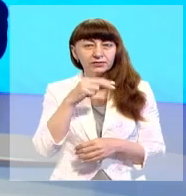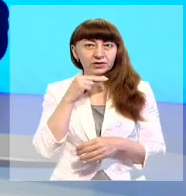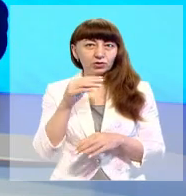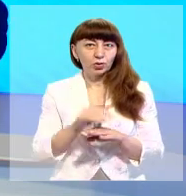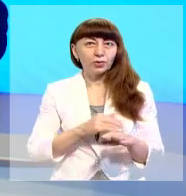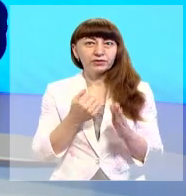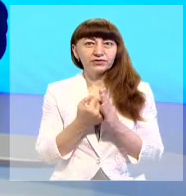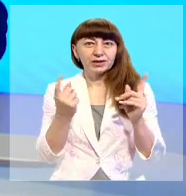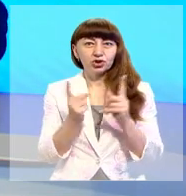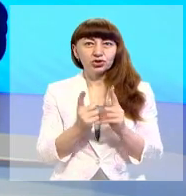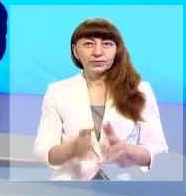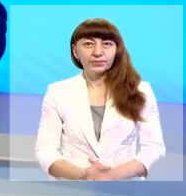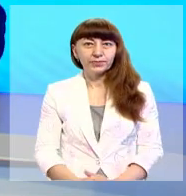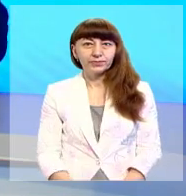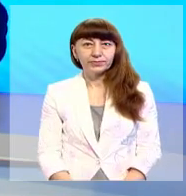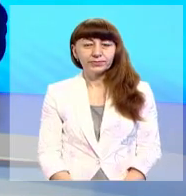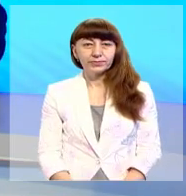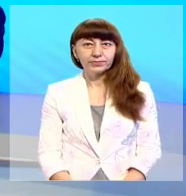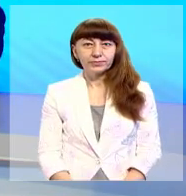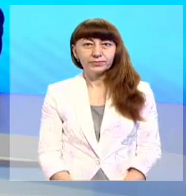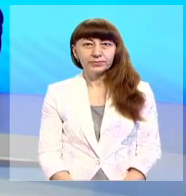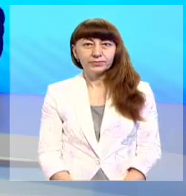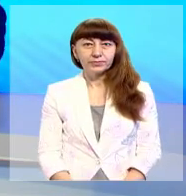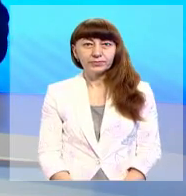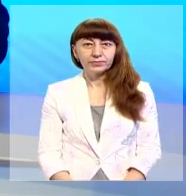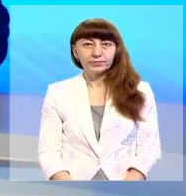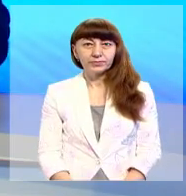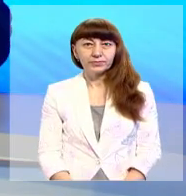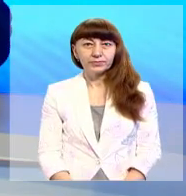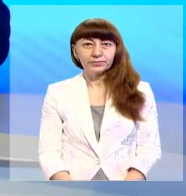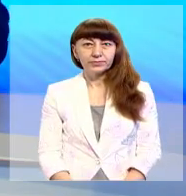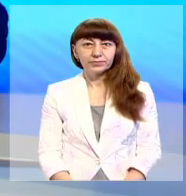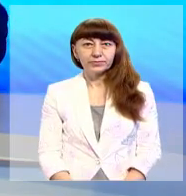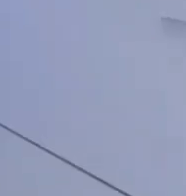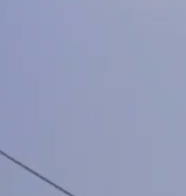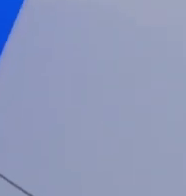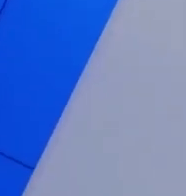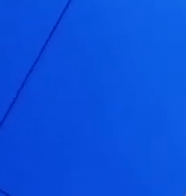легі осындай. Арнамыздан алыстап, жаңалықтардан қалысқап жүрмеңіздер. Келесі кездескенше.